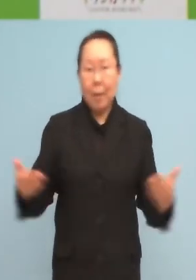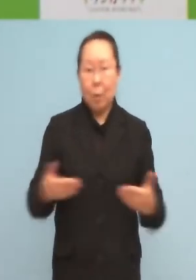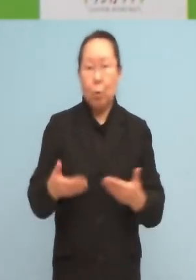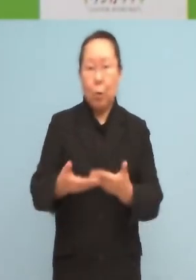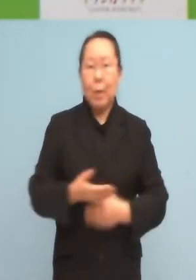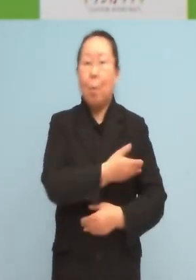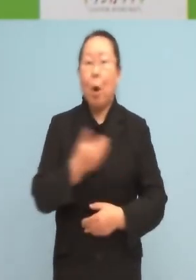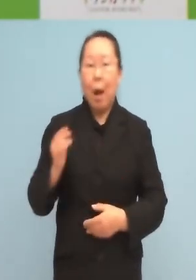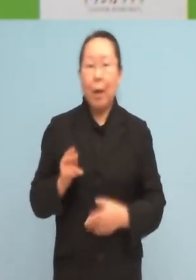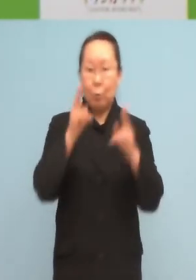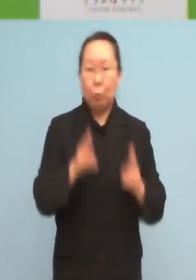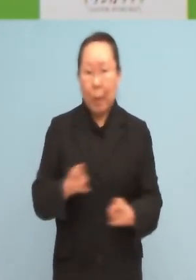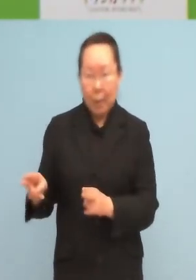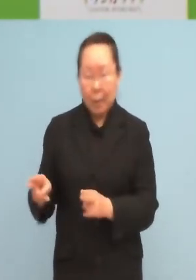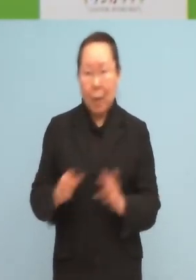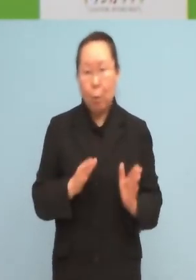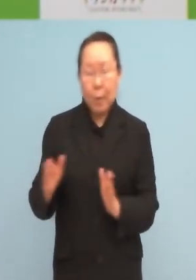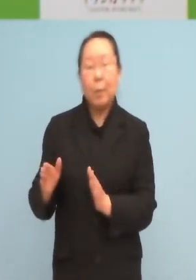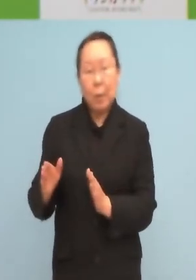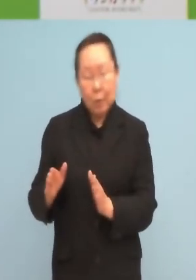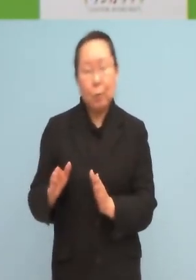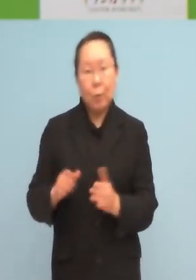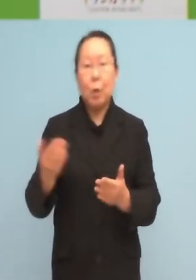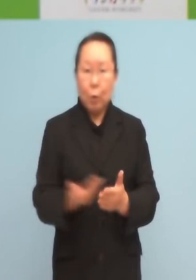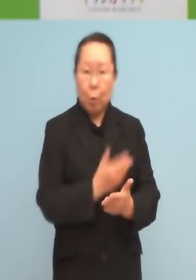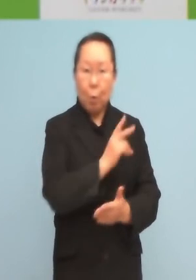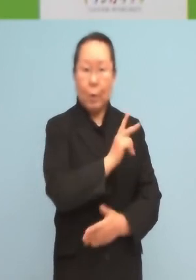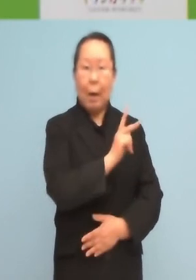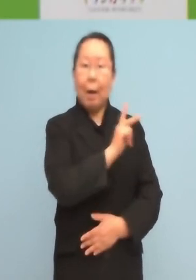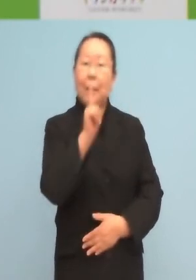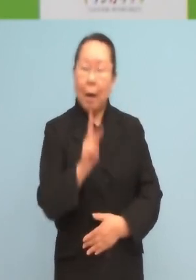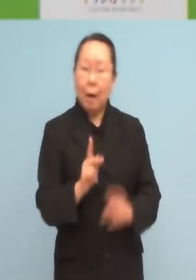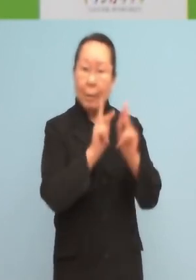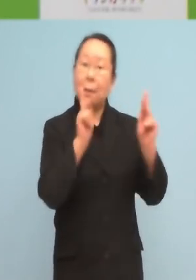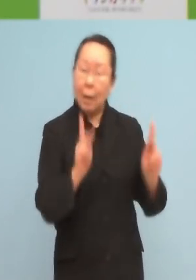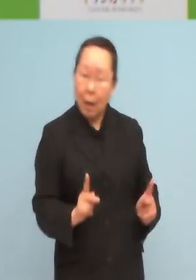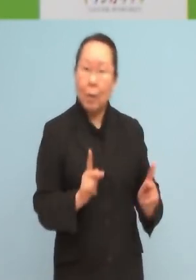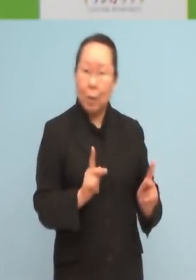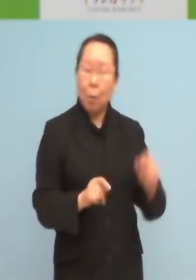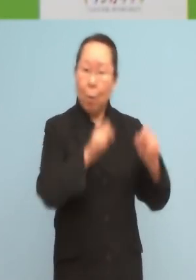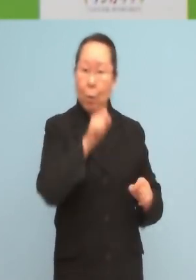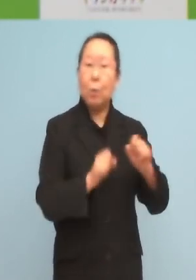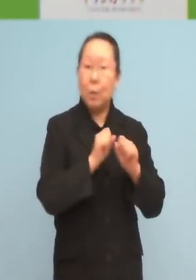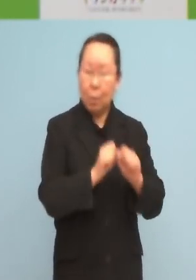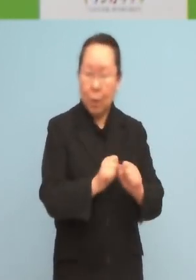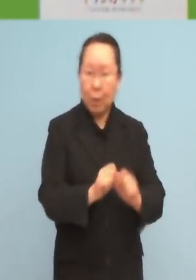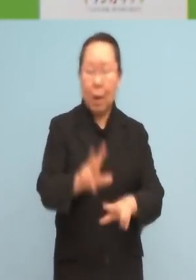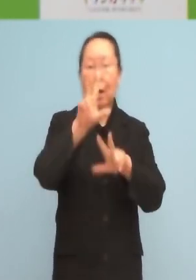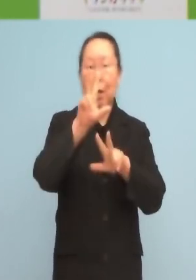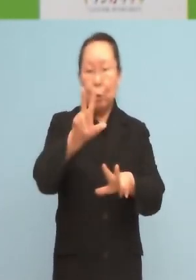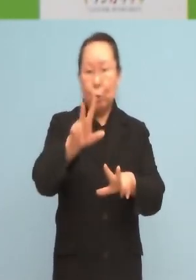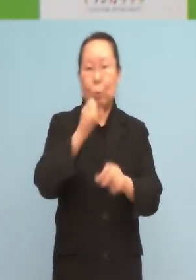を整備しつつ、残された課題 の調整なんかもする中でですね、まずやっぱりルール作りをや